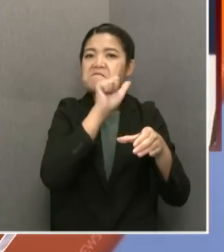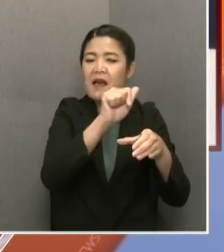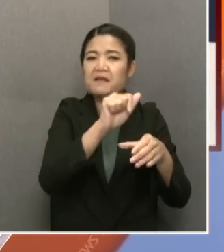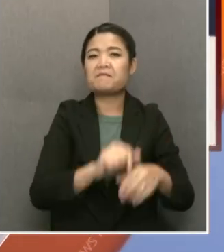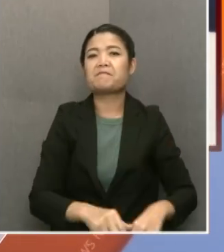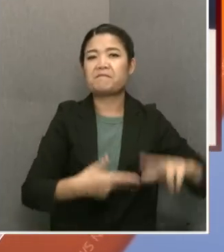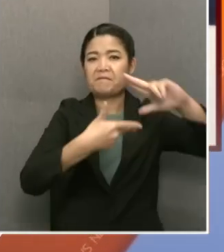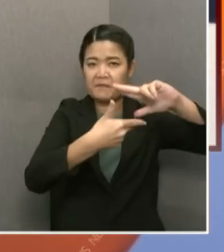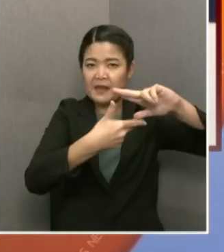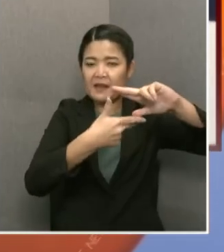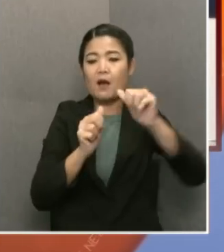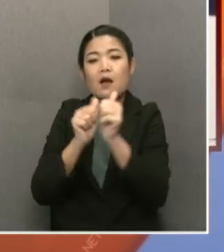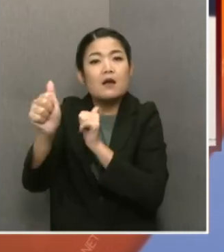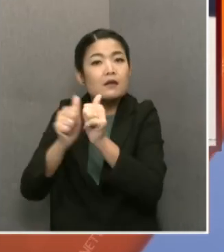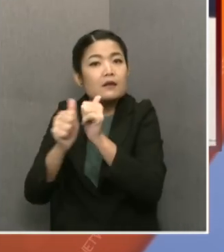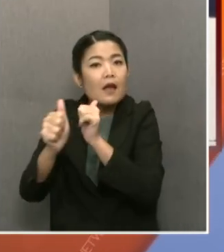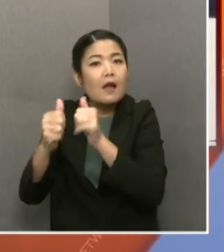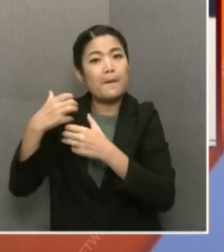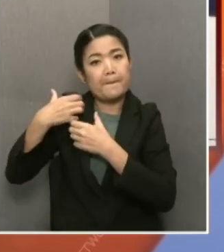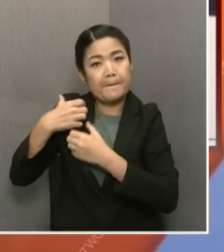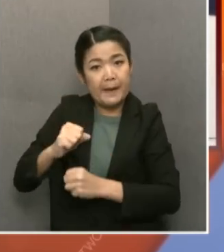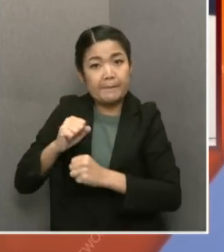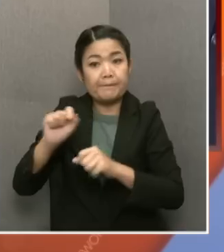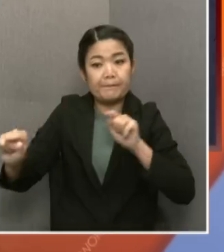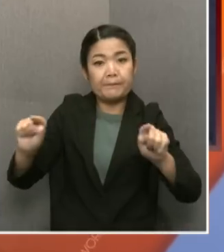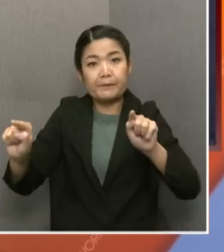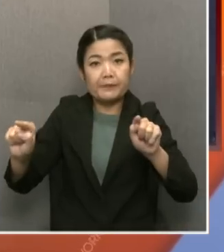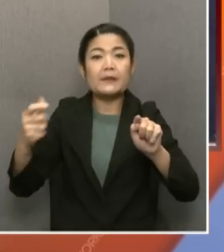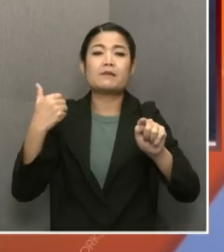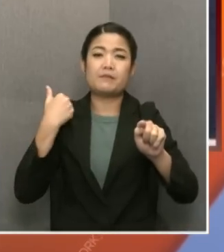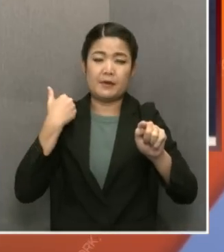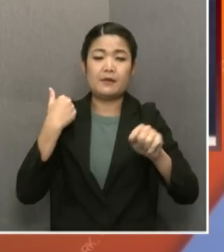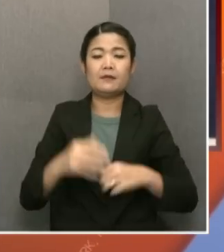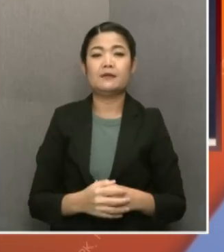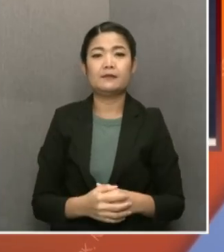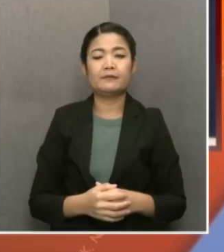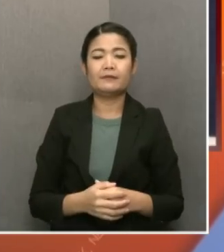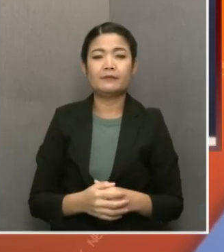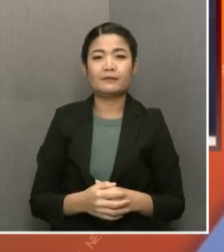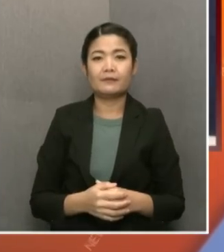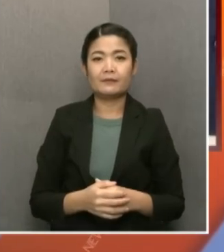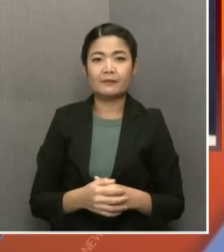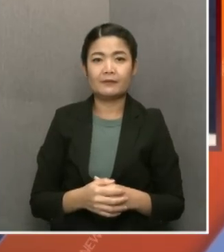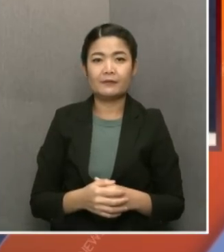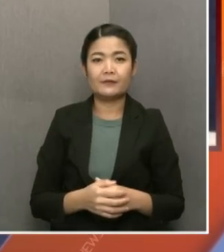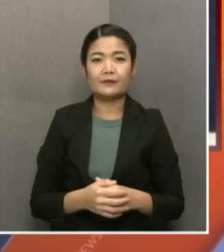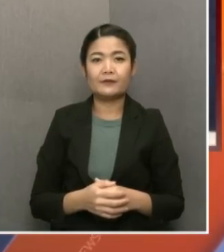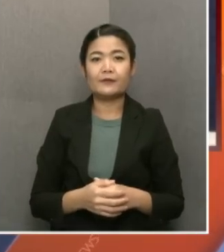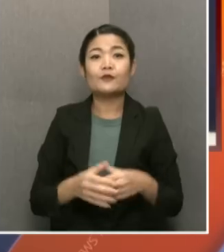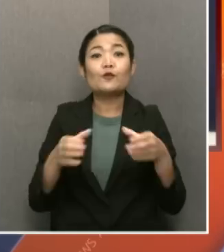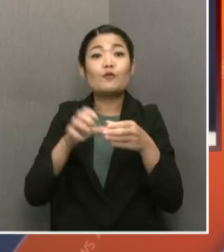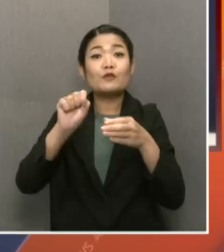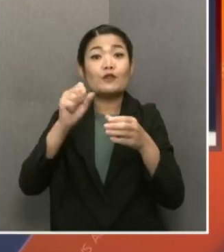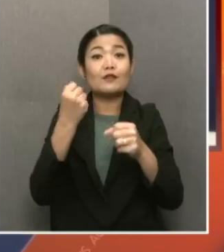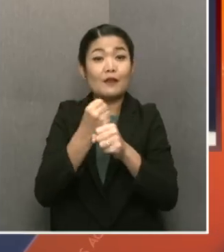นะก็เบียดกันกับทางพรรคประชาธิปัตย์นะครับซึ่งก็คือเ่าพรรคที่อยู่ในพรรคร่วมรัฐบาลนะครับแล้วก็สุด